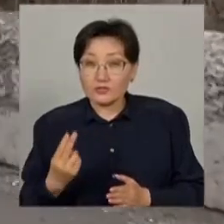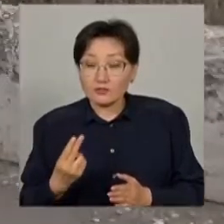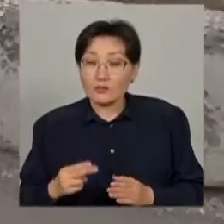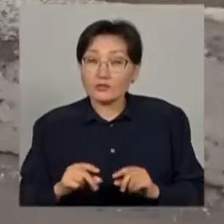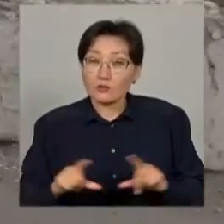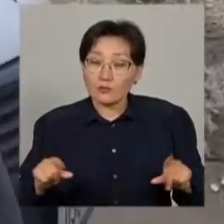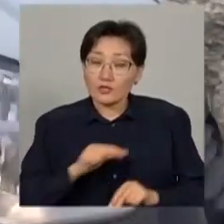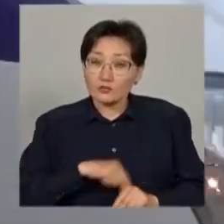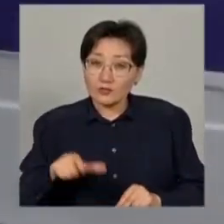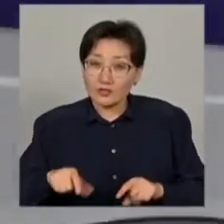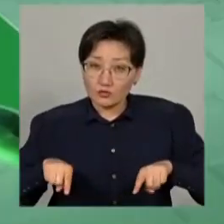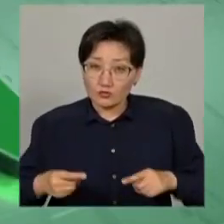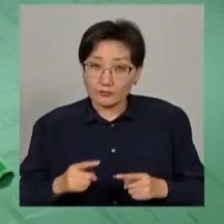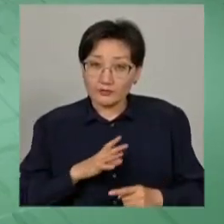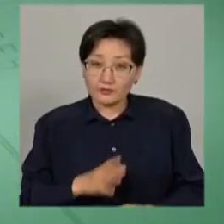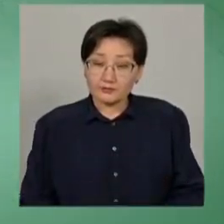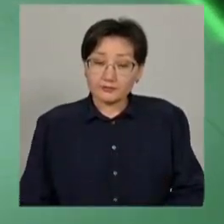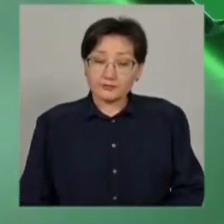қызметкерлері қамауға алынды.